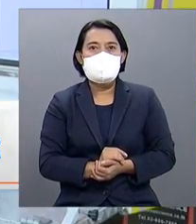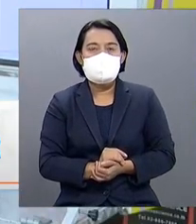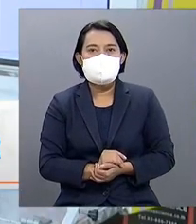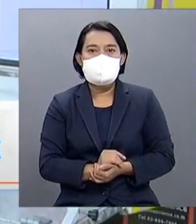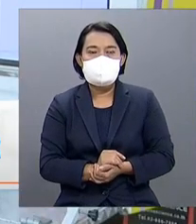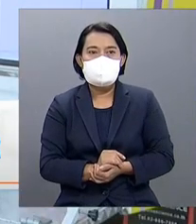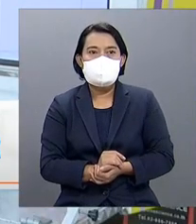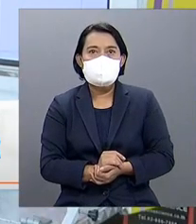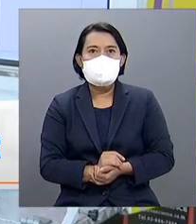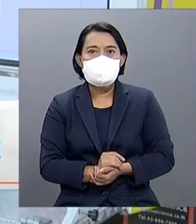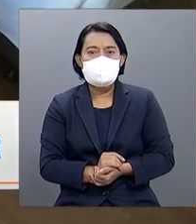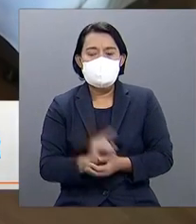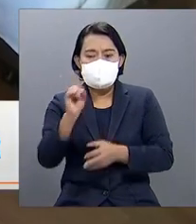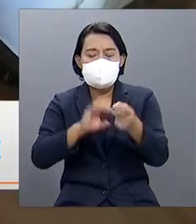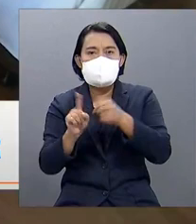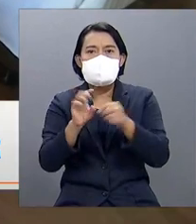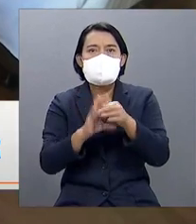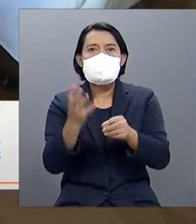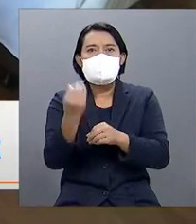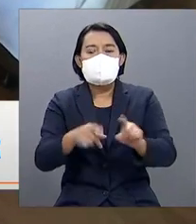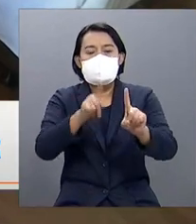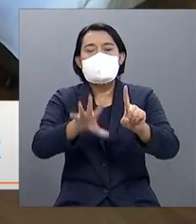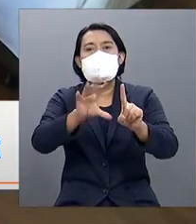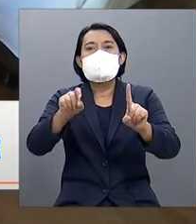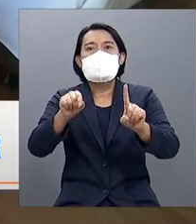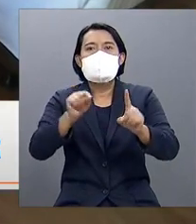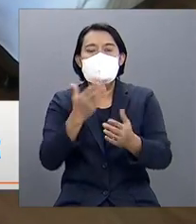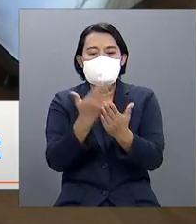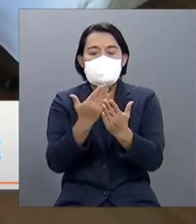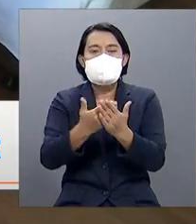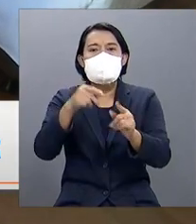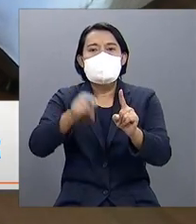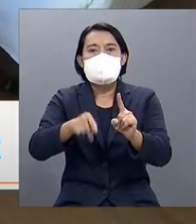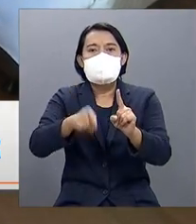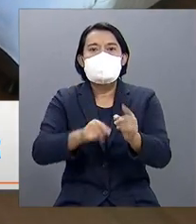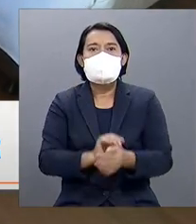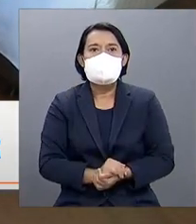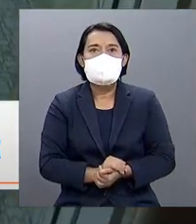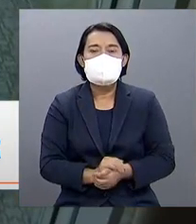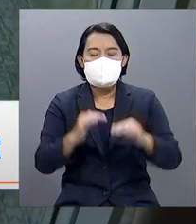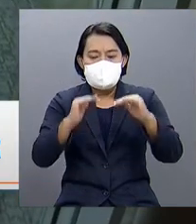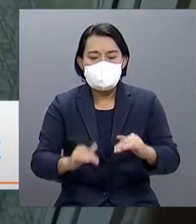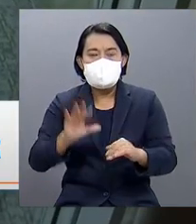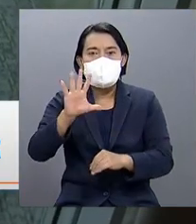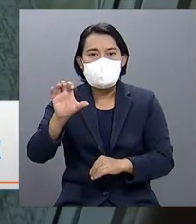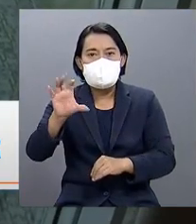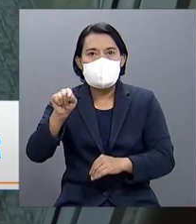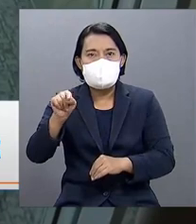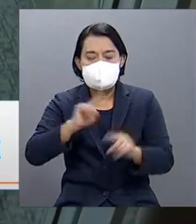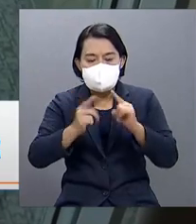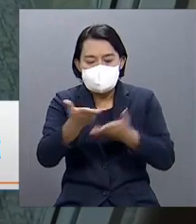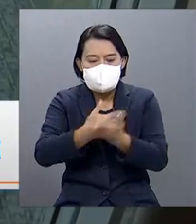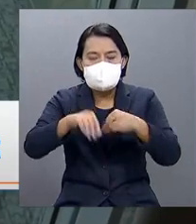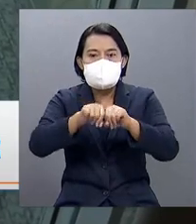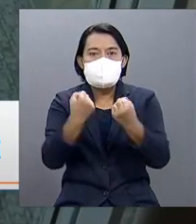ทอลนะครับจากเดิม 1,500 บาทเป็น 1,000 บาทนะครับโหนี้ลดไป500บาทเลยนะฮะได้มีการหารือกับสมาคมโรงพยาบาลเอกช